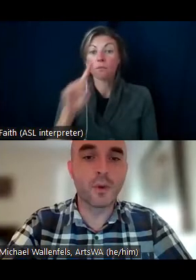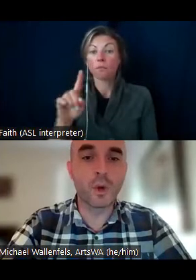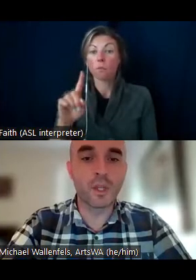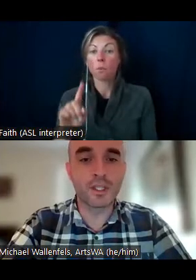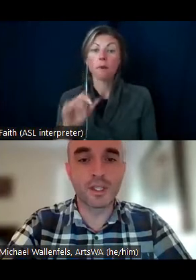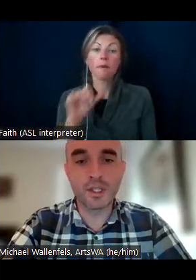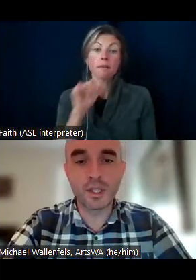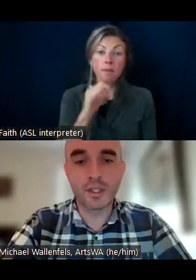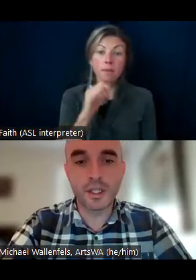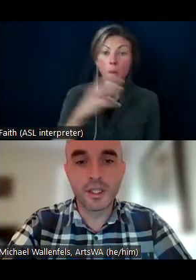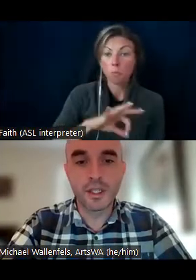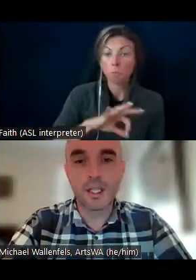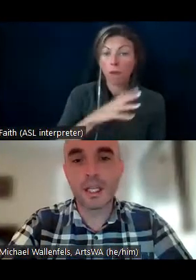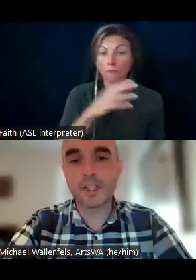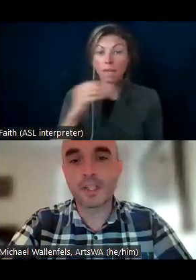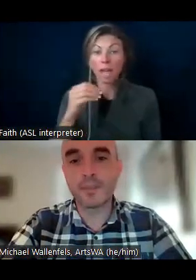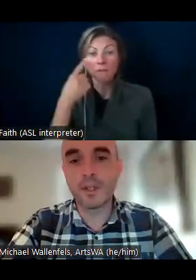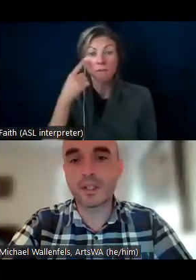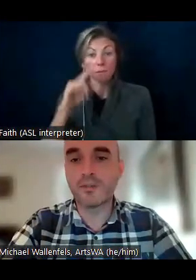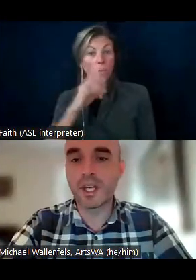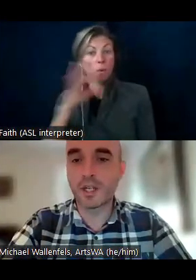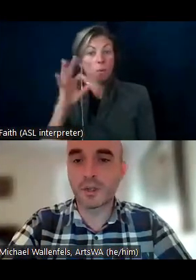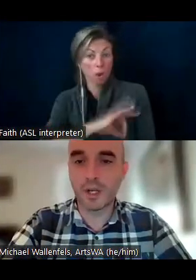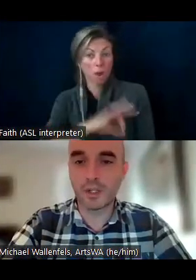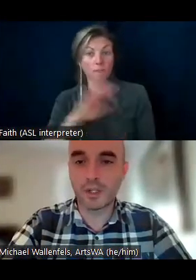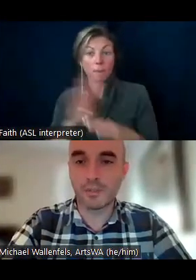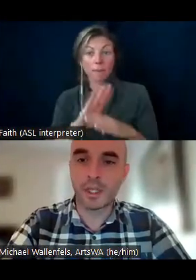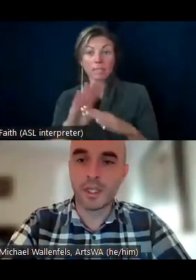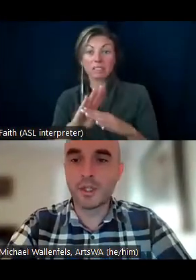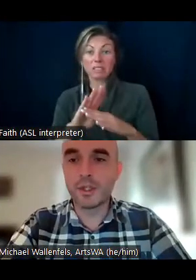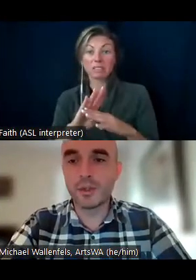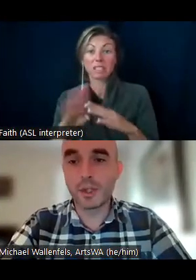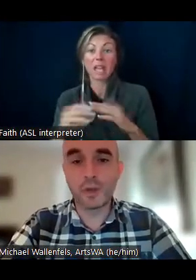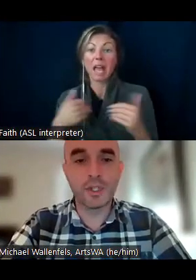최대 7만 5천 불까지 받을 수 있습니다.